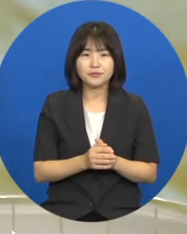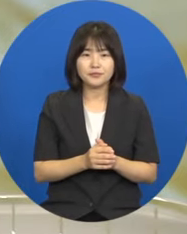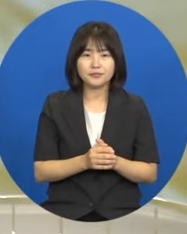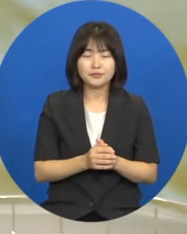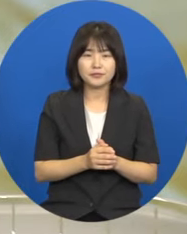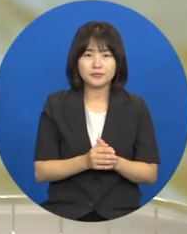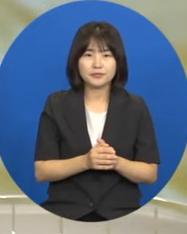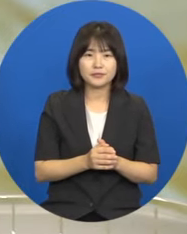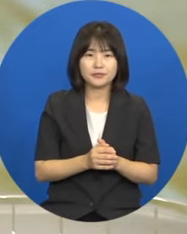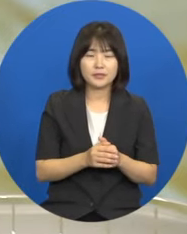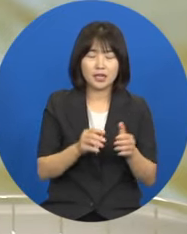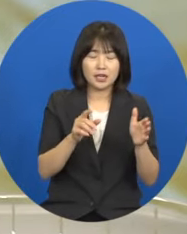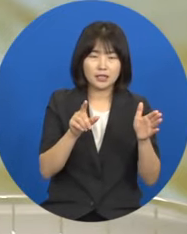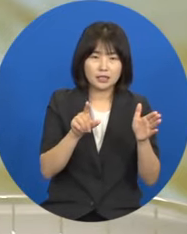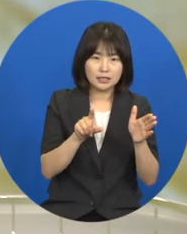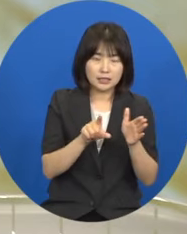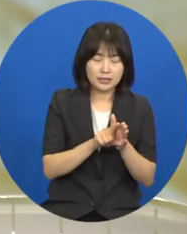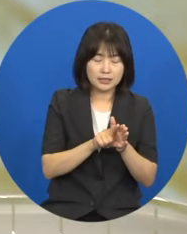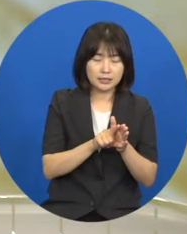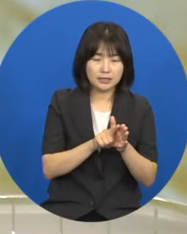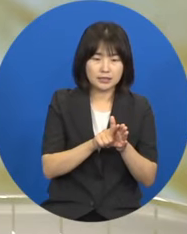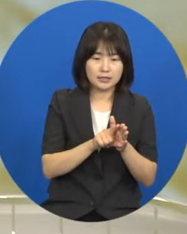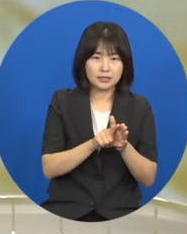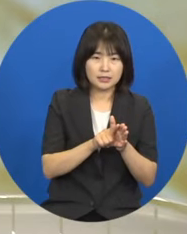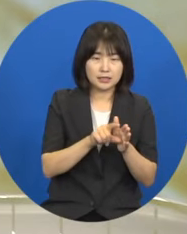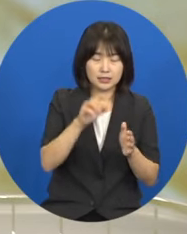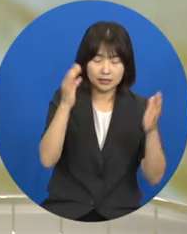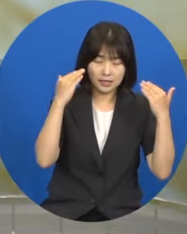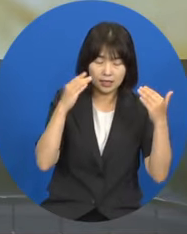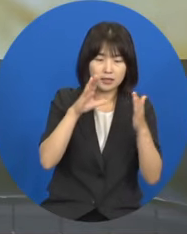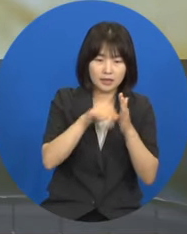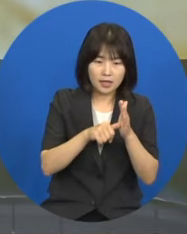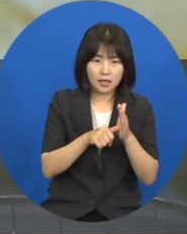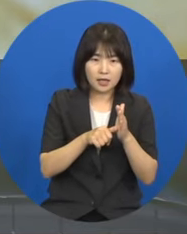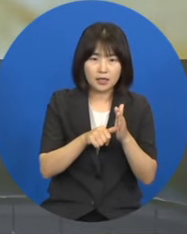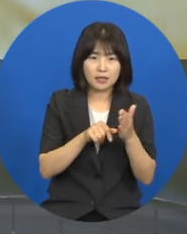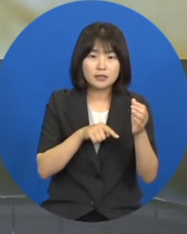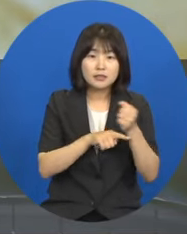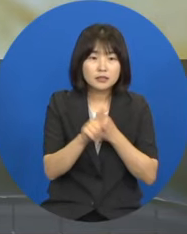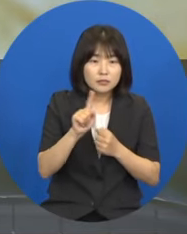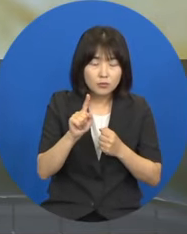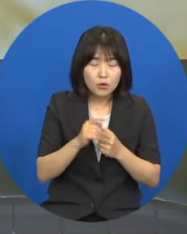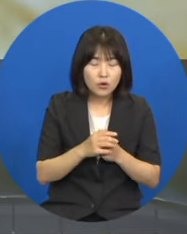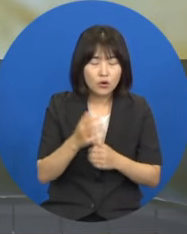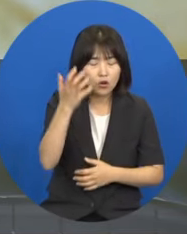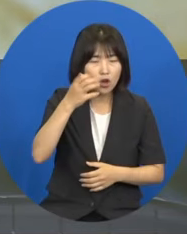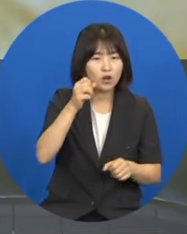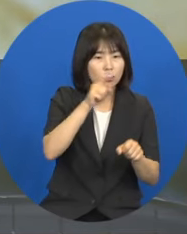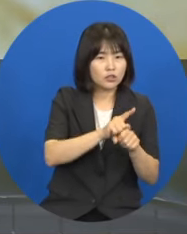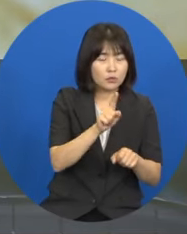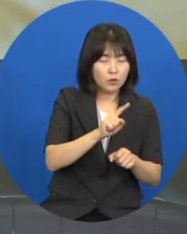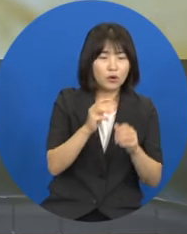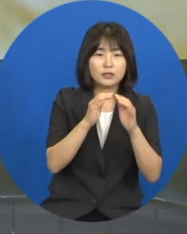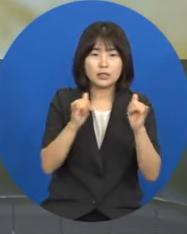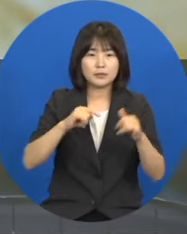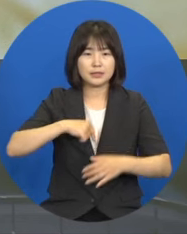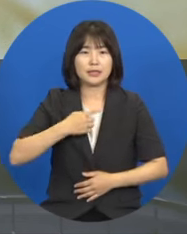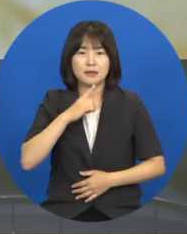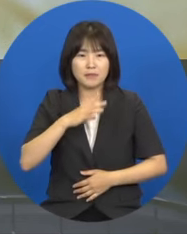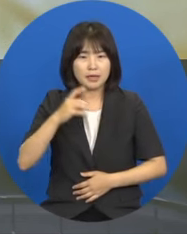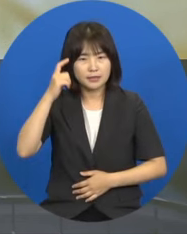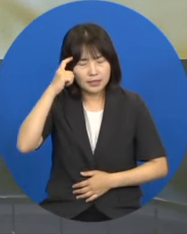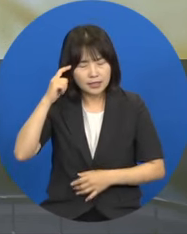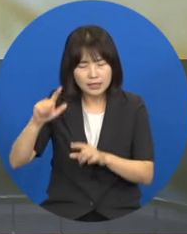체계화한 학자인데 그녀가 이렇게 정의합니다. 영성이란 인간이 자기만의 인식